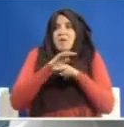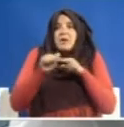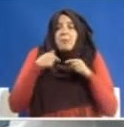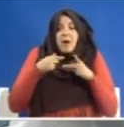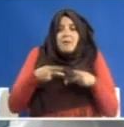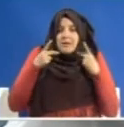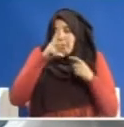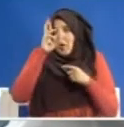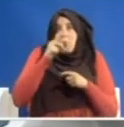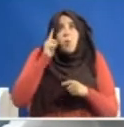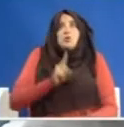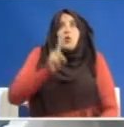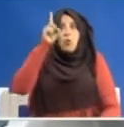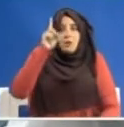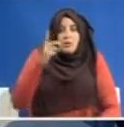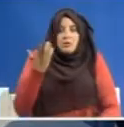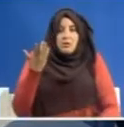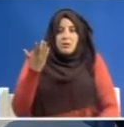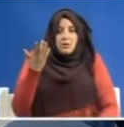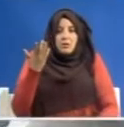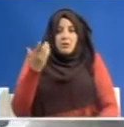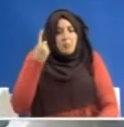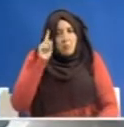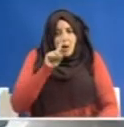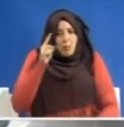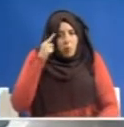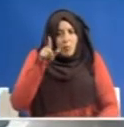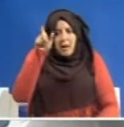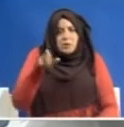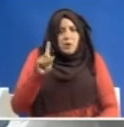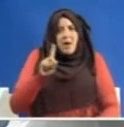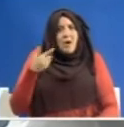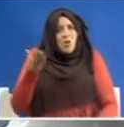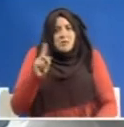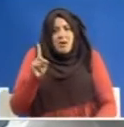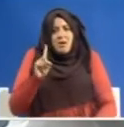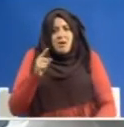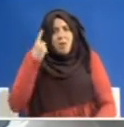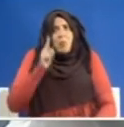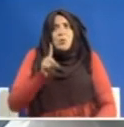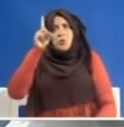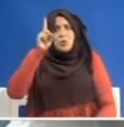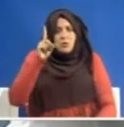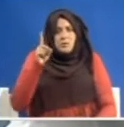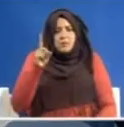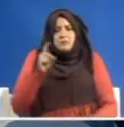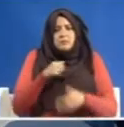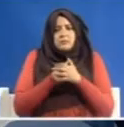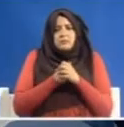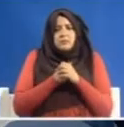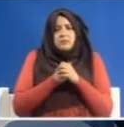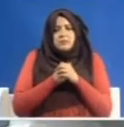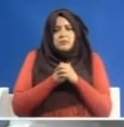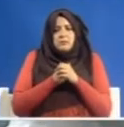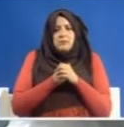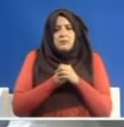ومحياي ومماتي لله رب العالمين، أو ماشي هكذا برك، صلاة تكون لله وضمن ربي، ماشي يهمني